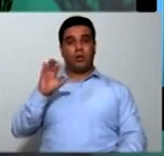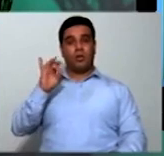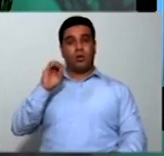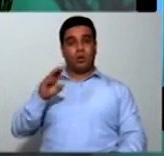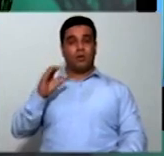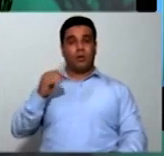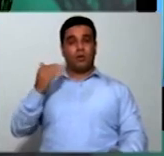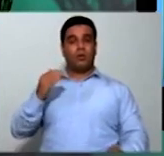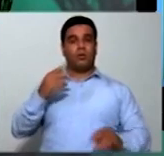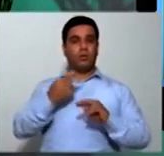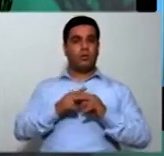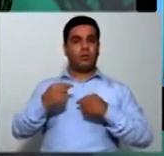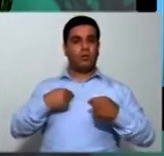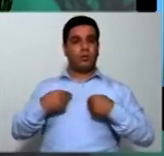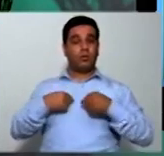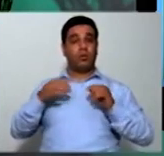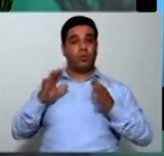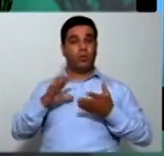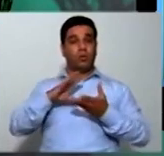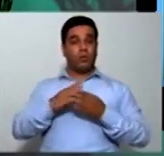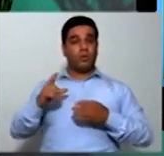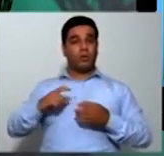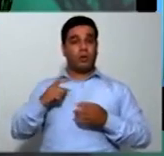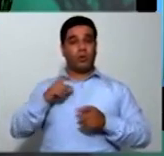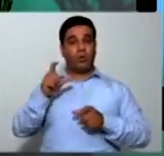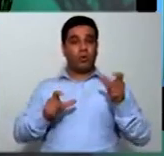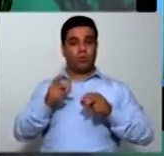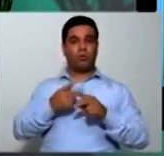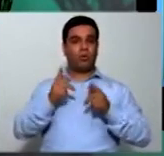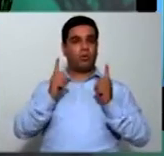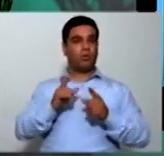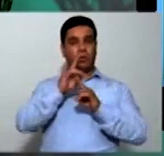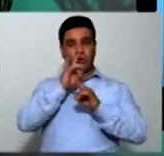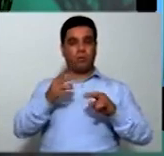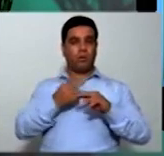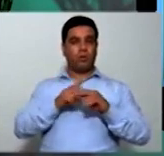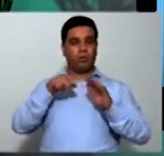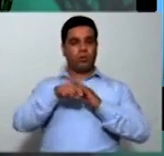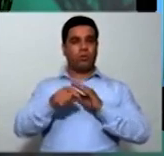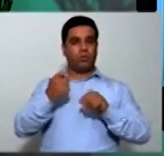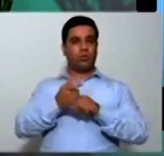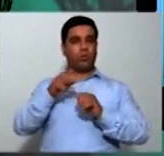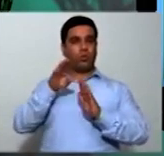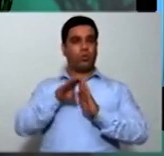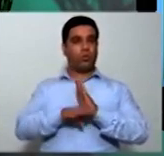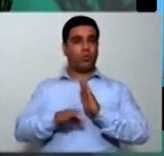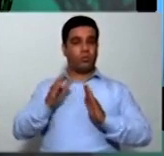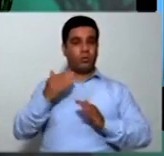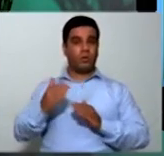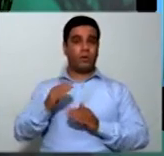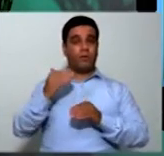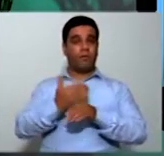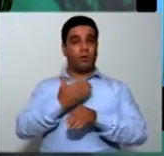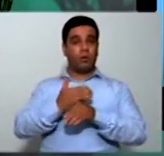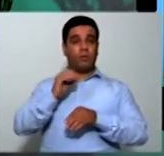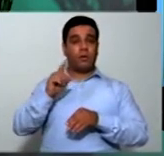uning ayovsiz oqibatlari natijasida dehqonlarning noroziliklari keskin ravishda kuchayib ketdi. Farg'ona